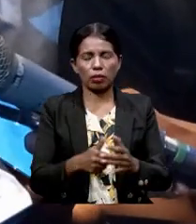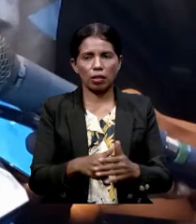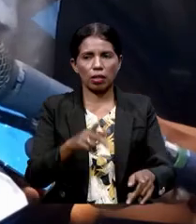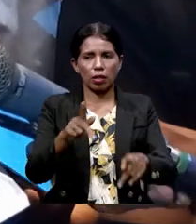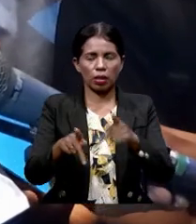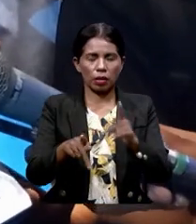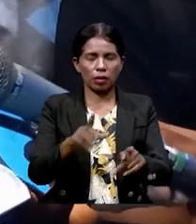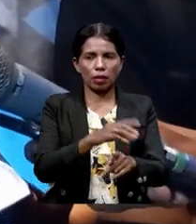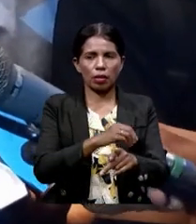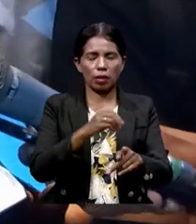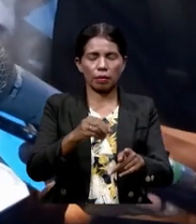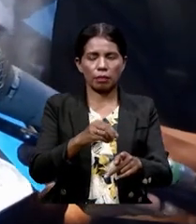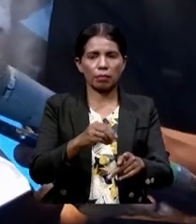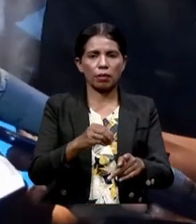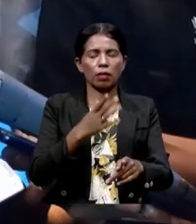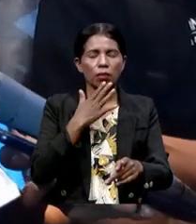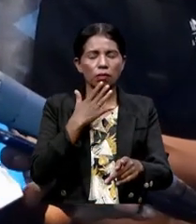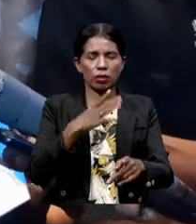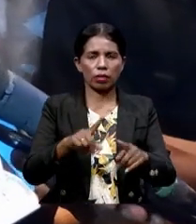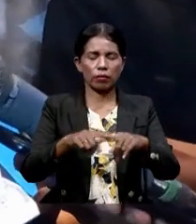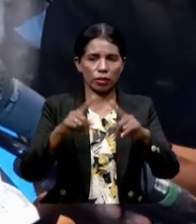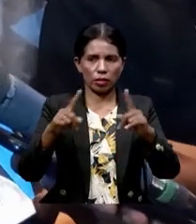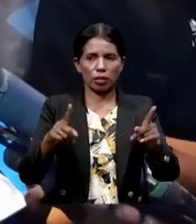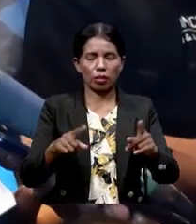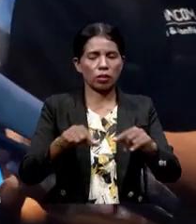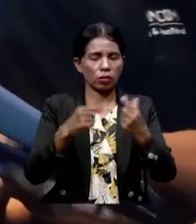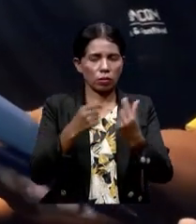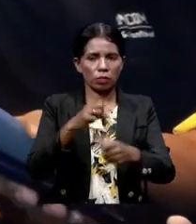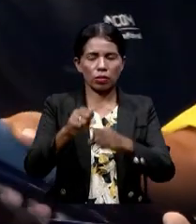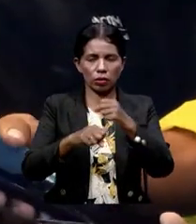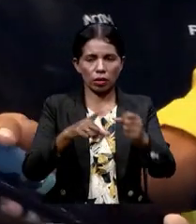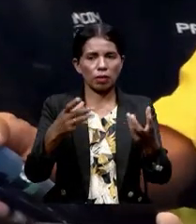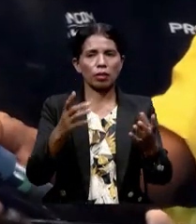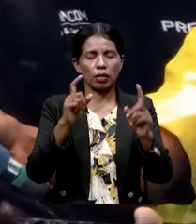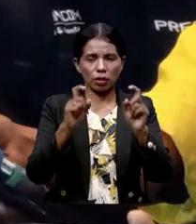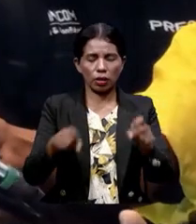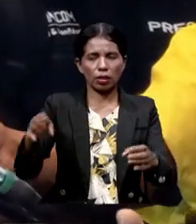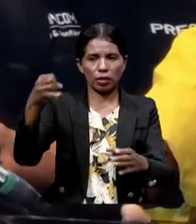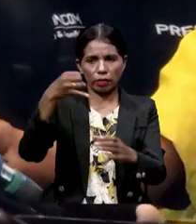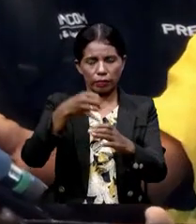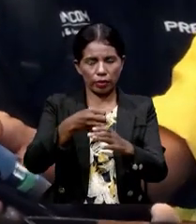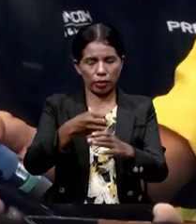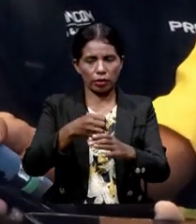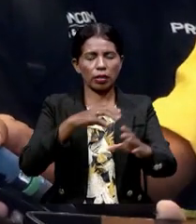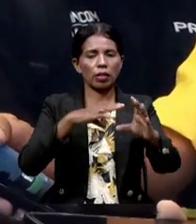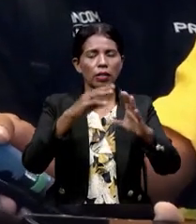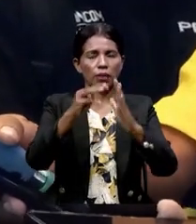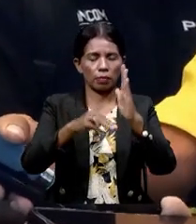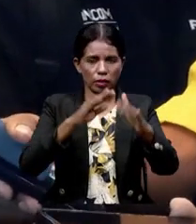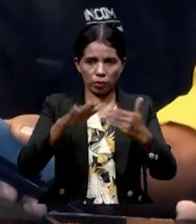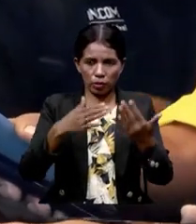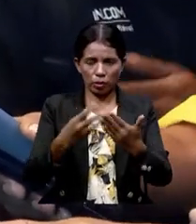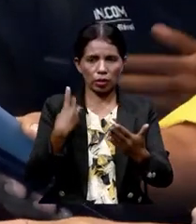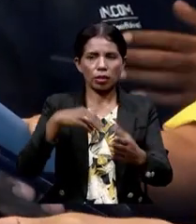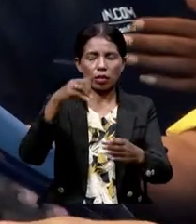meteng ke kulit muting, ema grup sosial yang tengke involve ibu kondifisian selo. Bagira itu involve